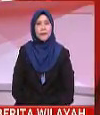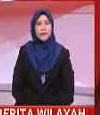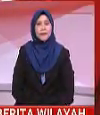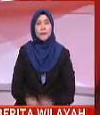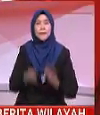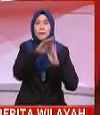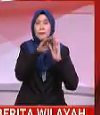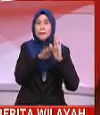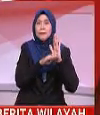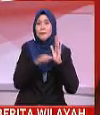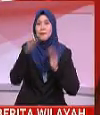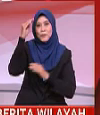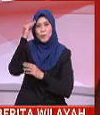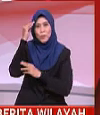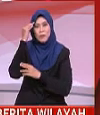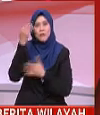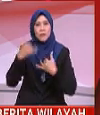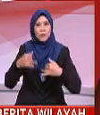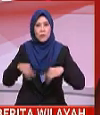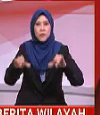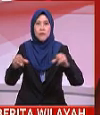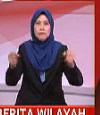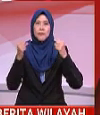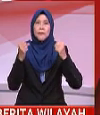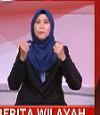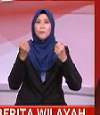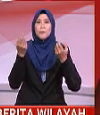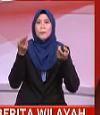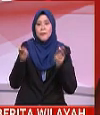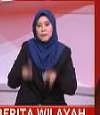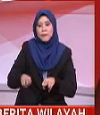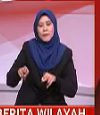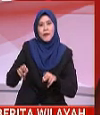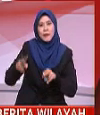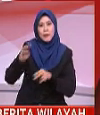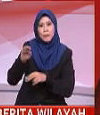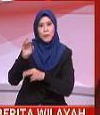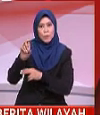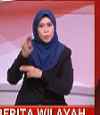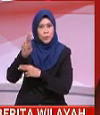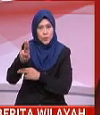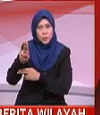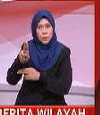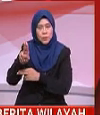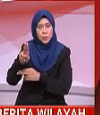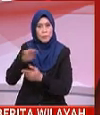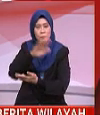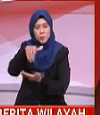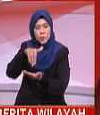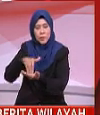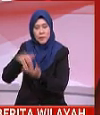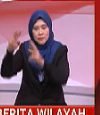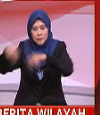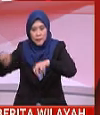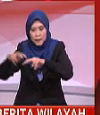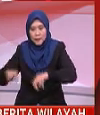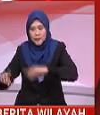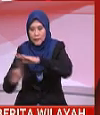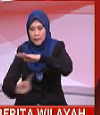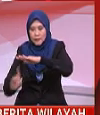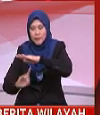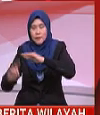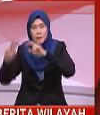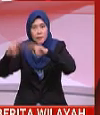Baiklah, agenda Bumi Putera terus diperkasa menerusi perjanjian persefahaman MOU antara Pusat Penyelidikan Dasar